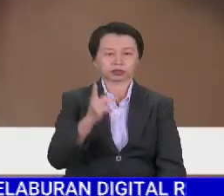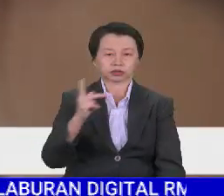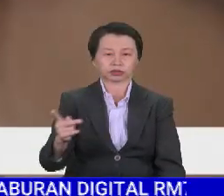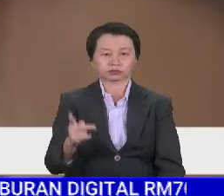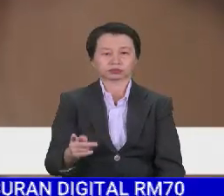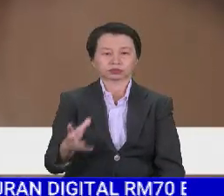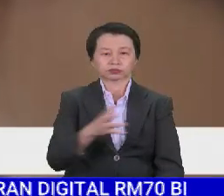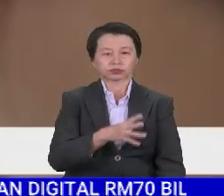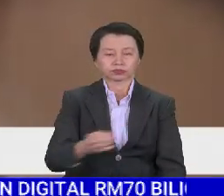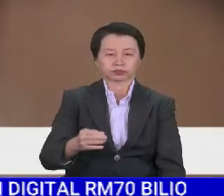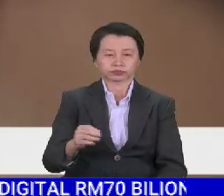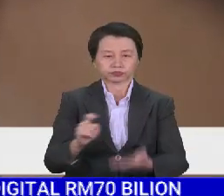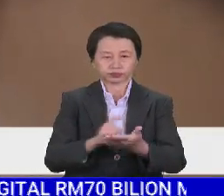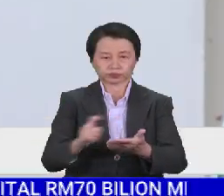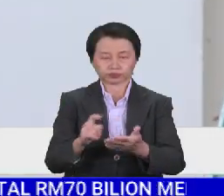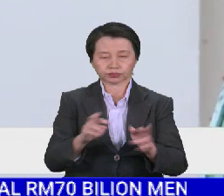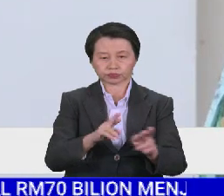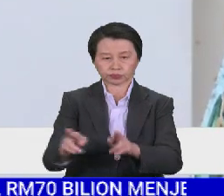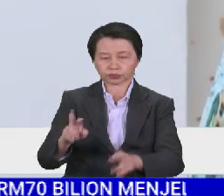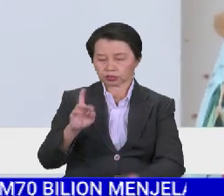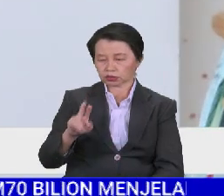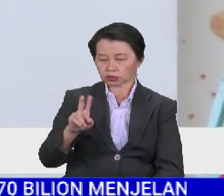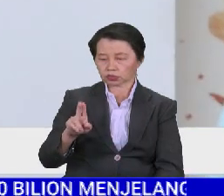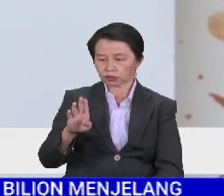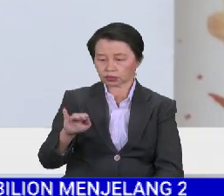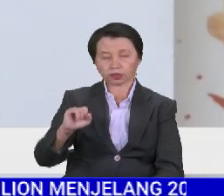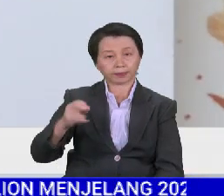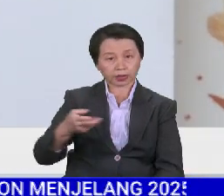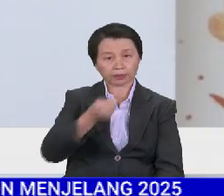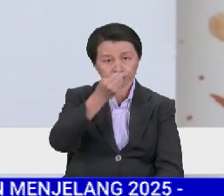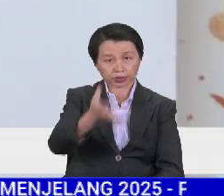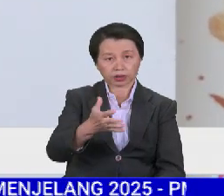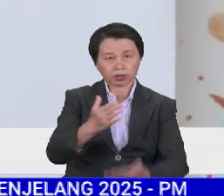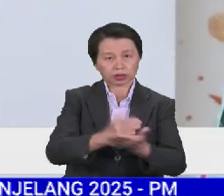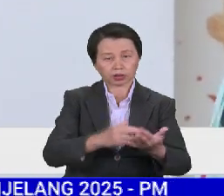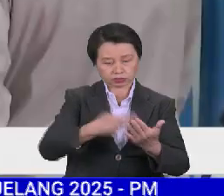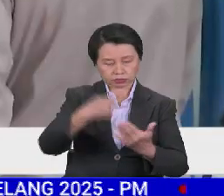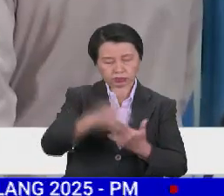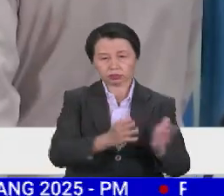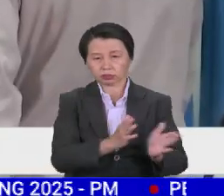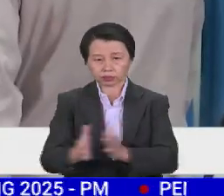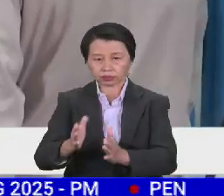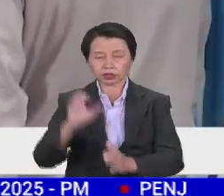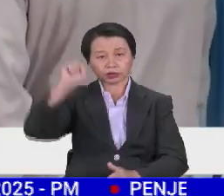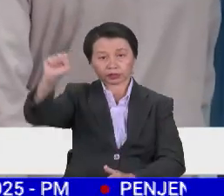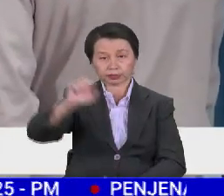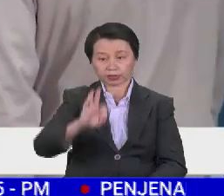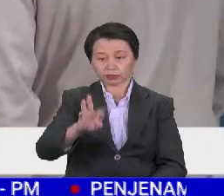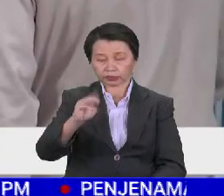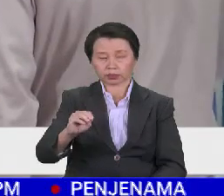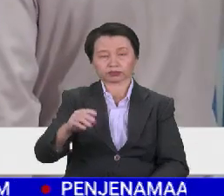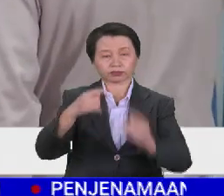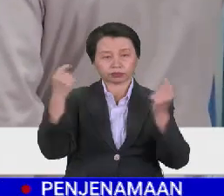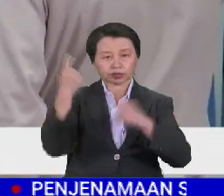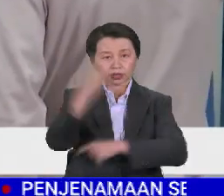sementara itu penerbit rancangan rupiah Husni memaklungkan beberapa rancangan diterbitkan di Sabang FM sempurna